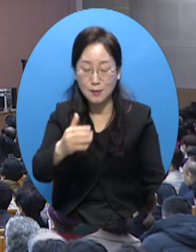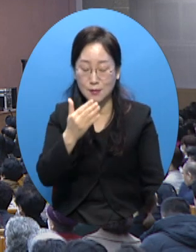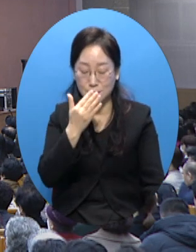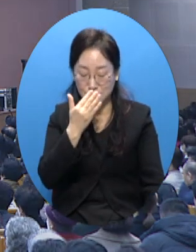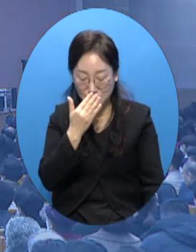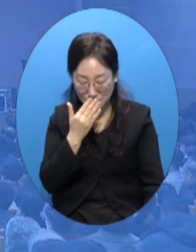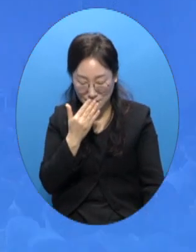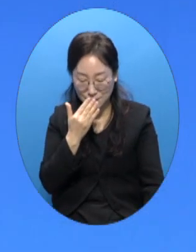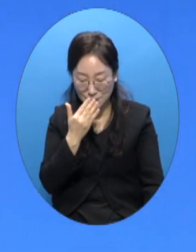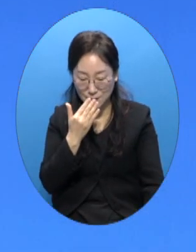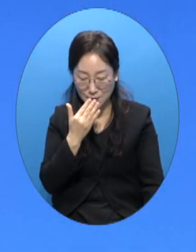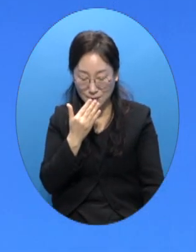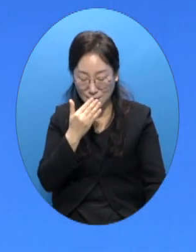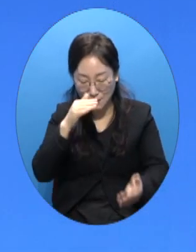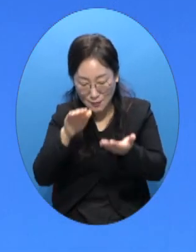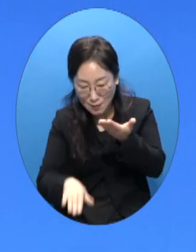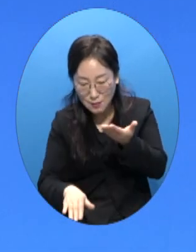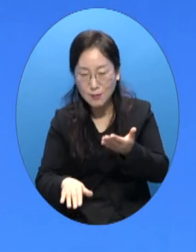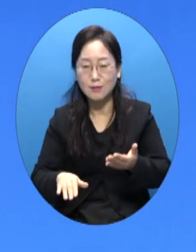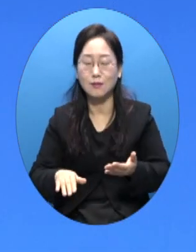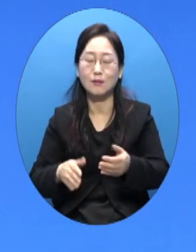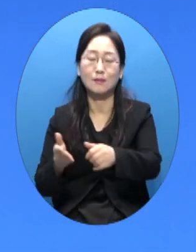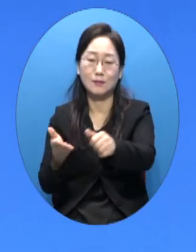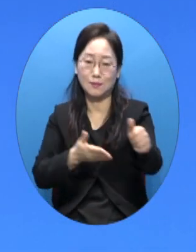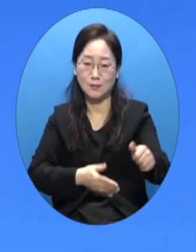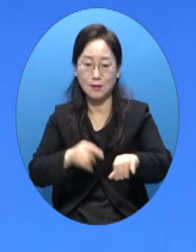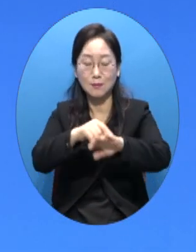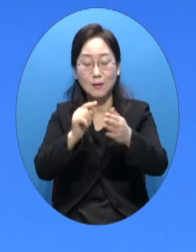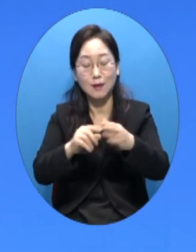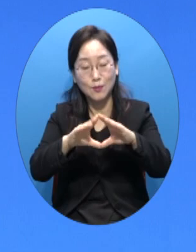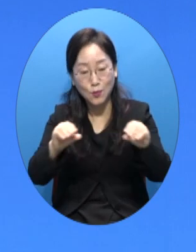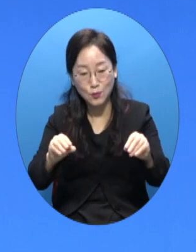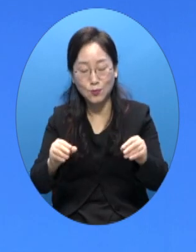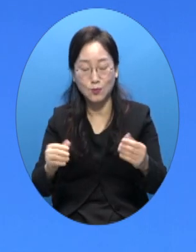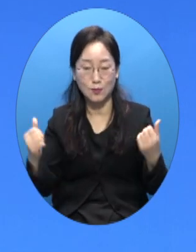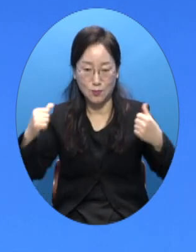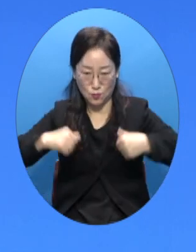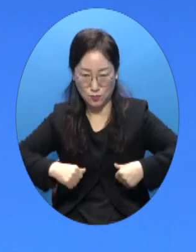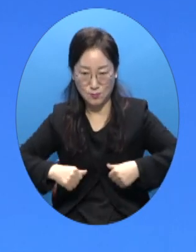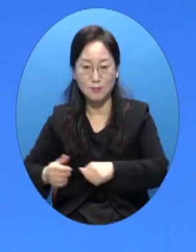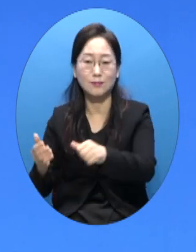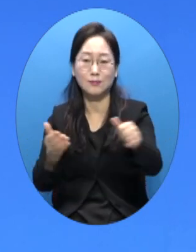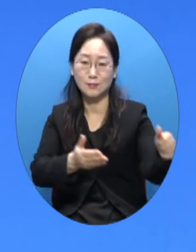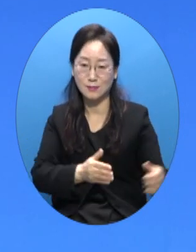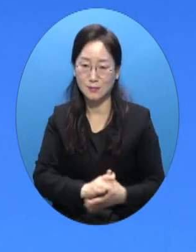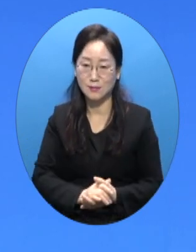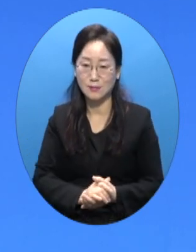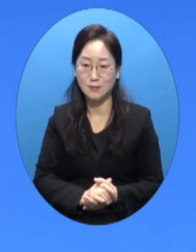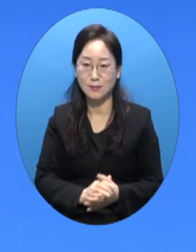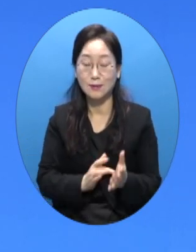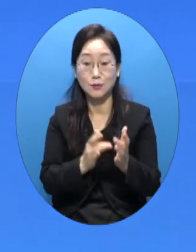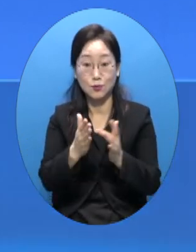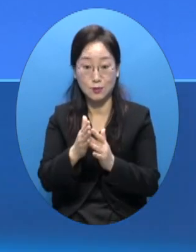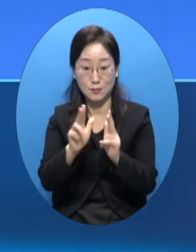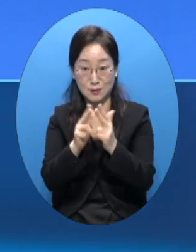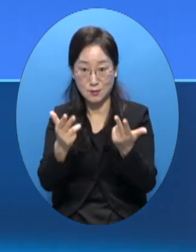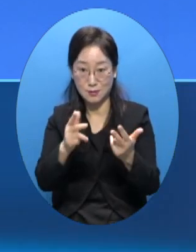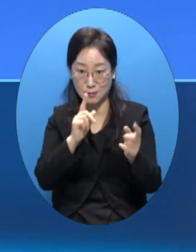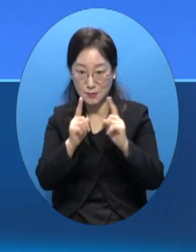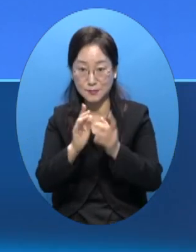겸손히 낮아져야 합니다 온유함을 옷을 입어야 되는 것입니다 예수님 친